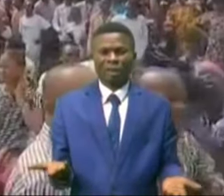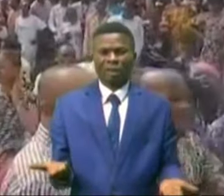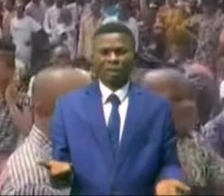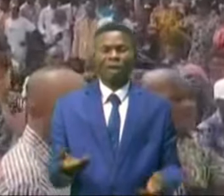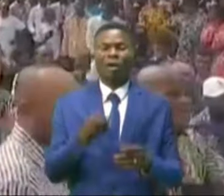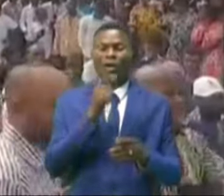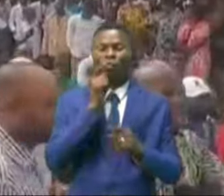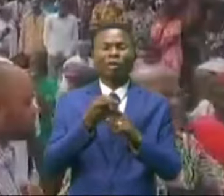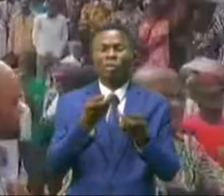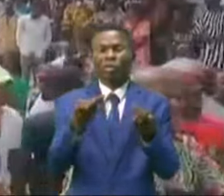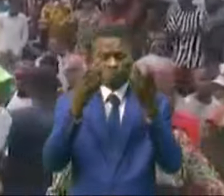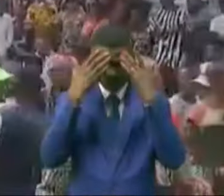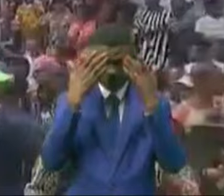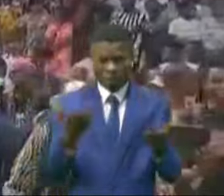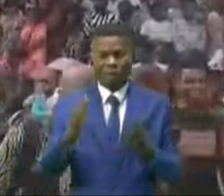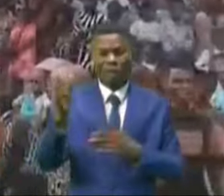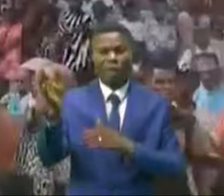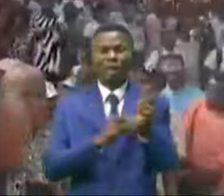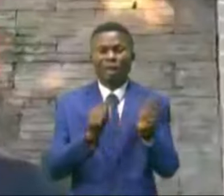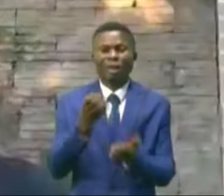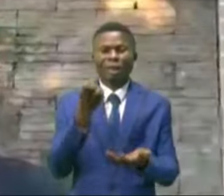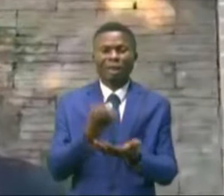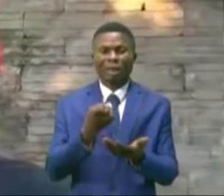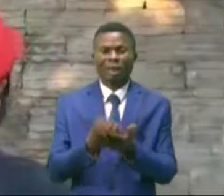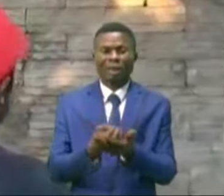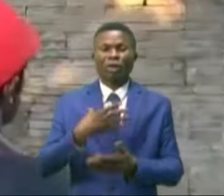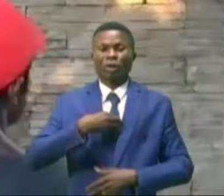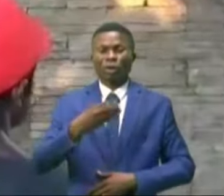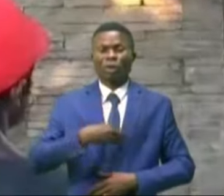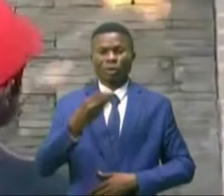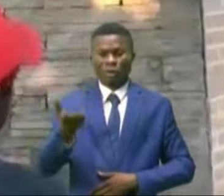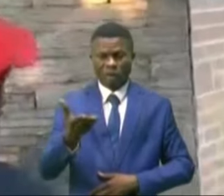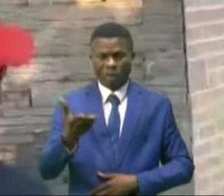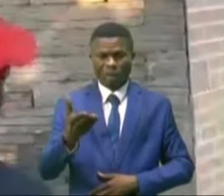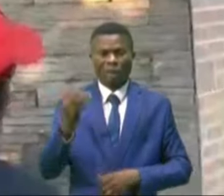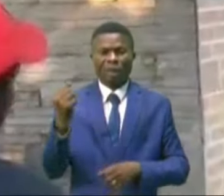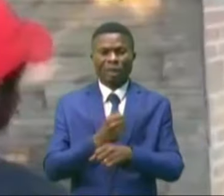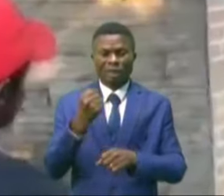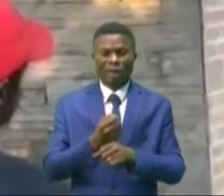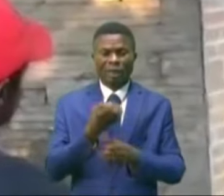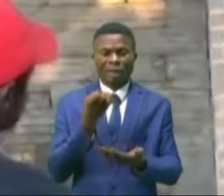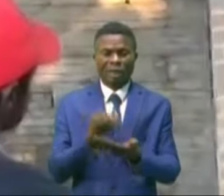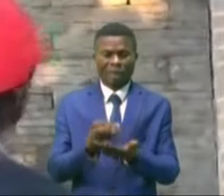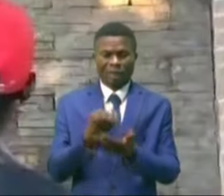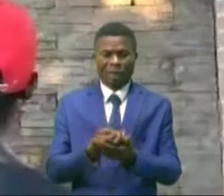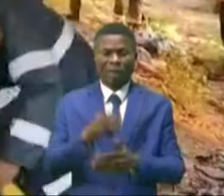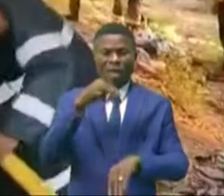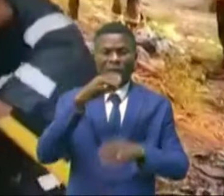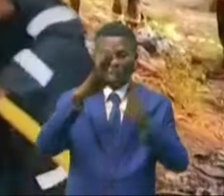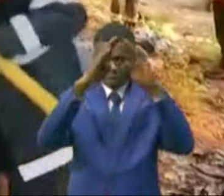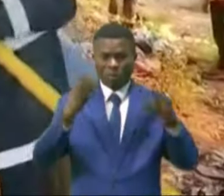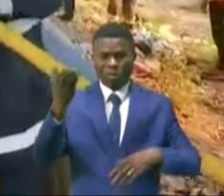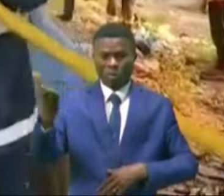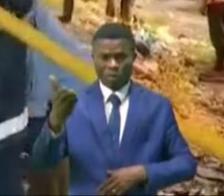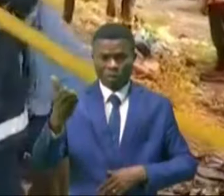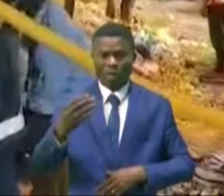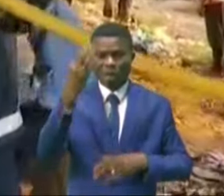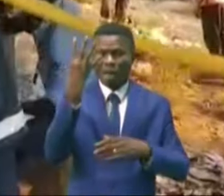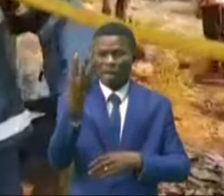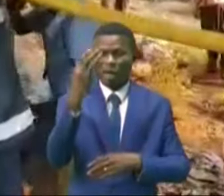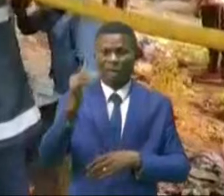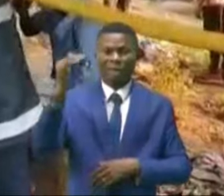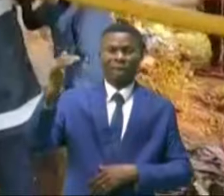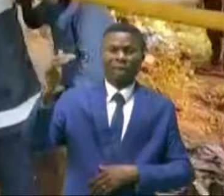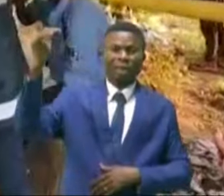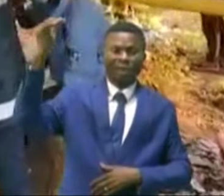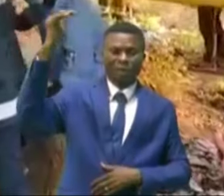inconnue qui a consumé les économies des expatriés qui exerçaient des activités économiques dans ces bâtiments de 4 niveaux.